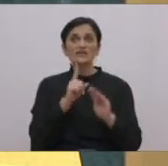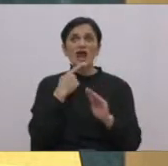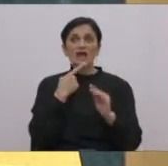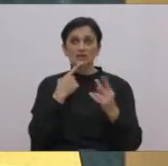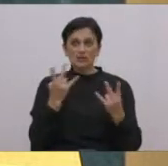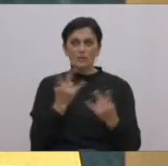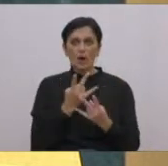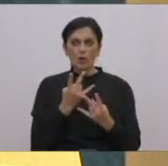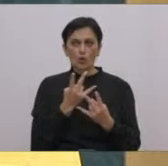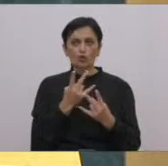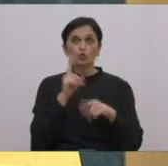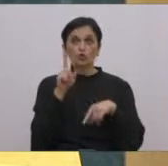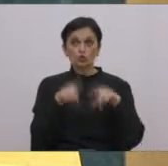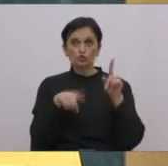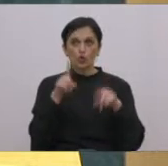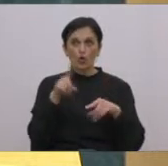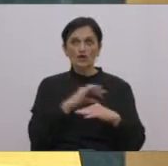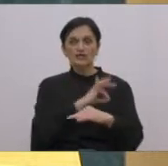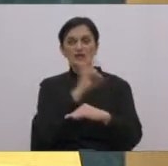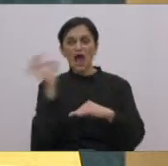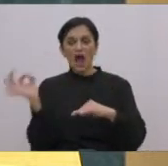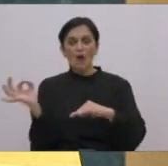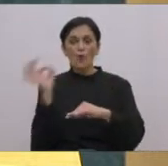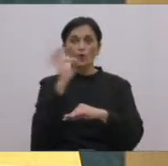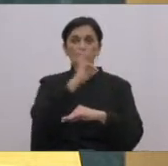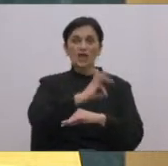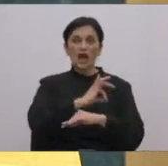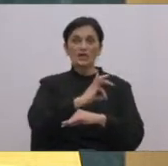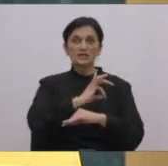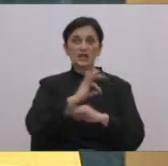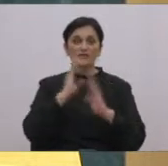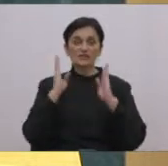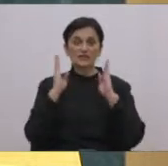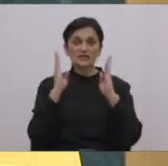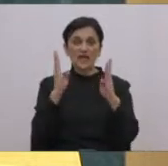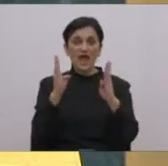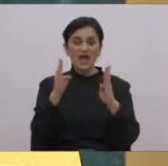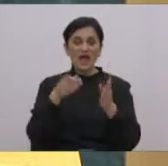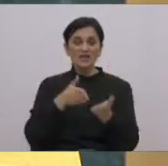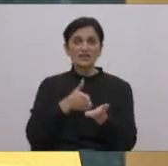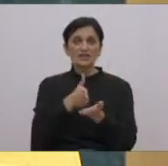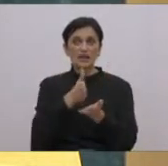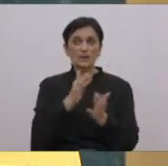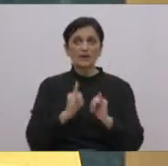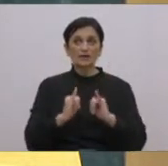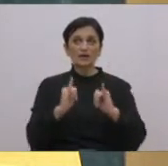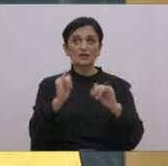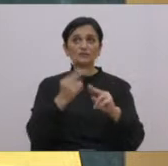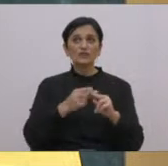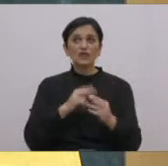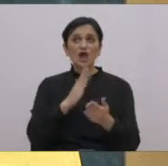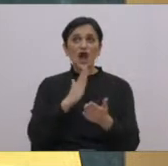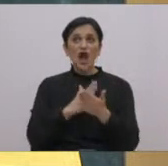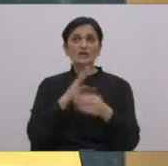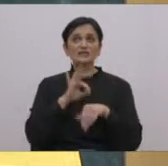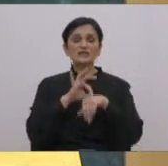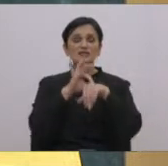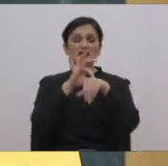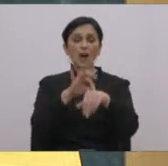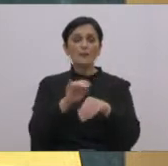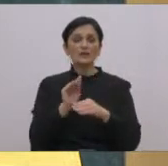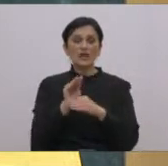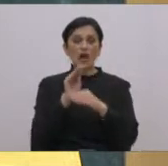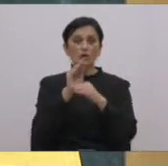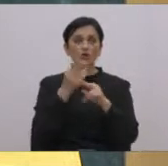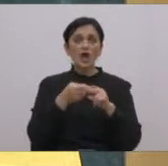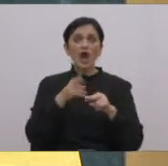unda, sogadat, armo sau leda sau leti derepnis, განვითარება ეს არის გამდარობის გაზდა, თუმცა